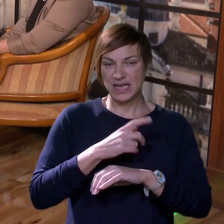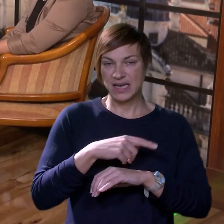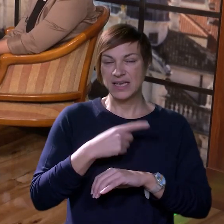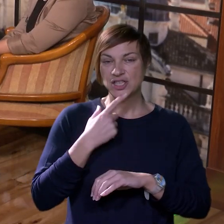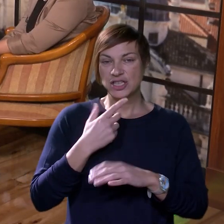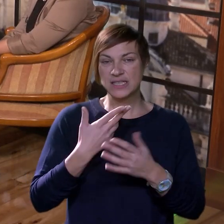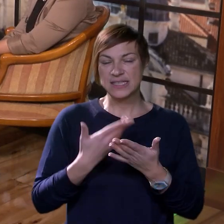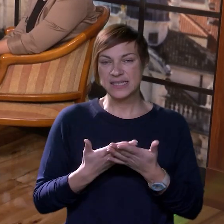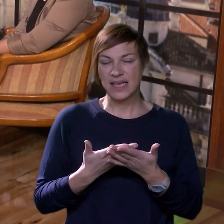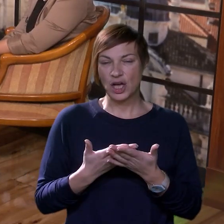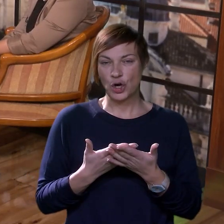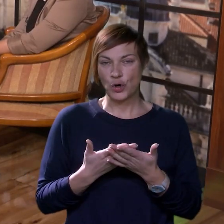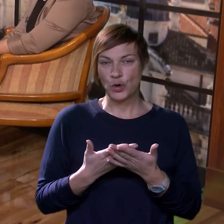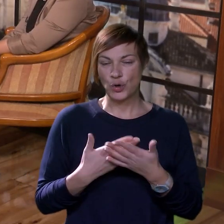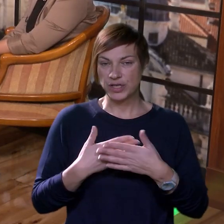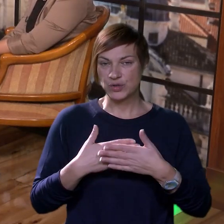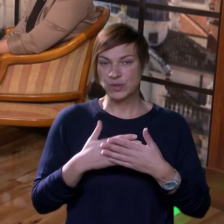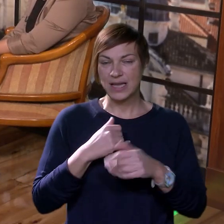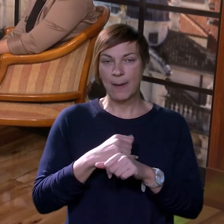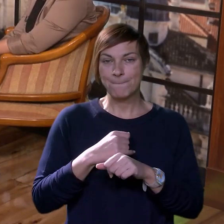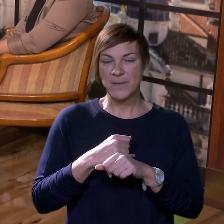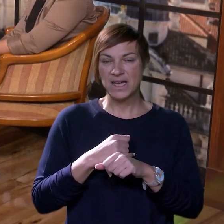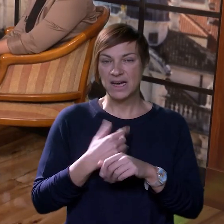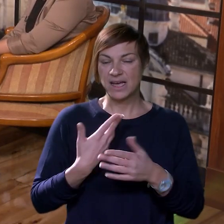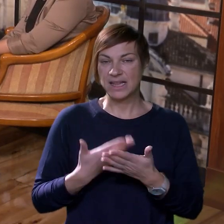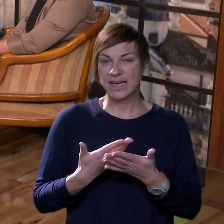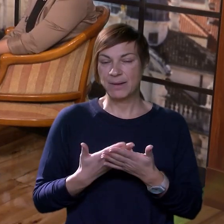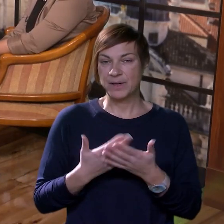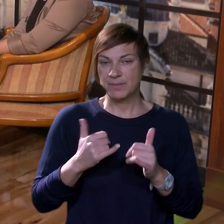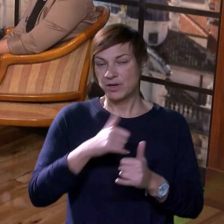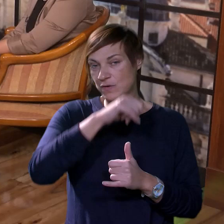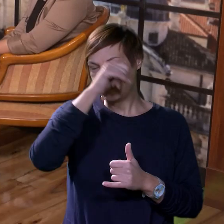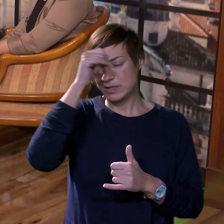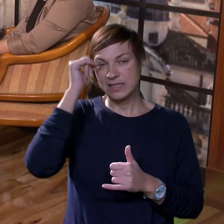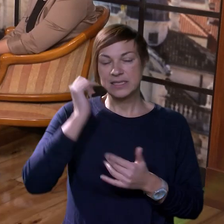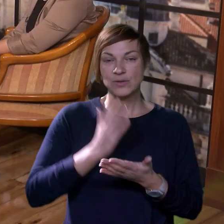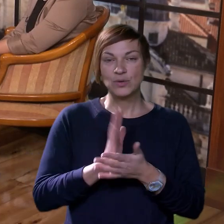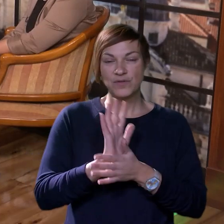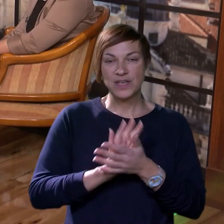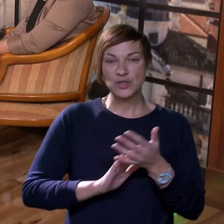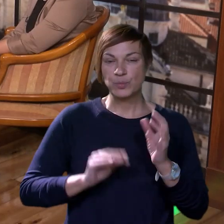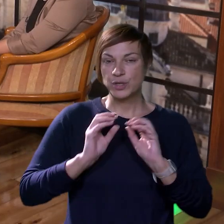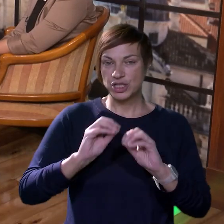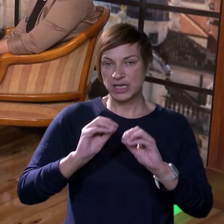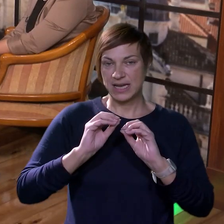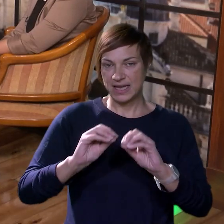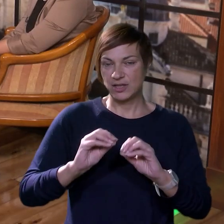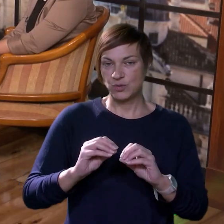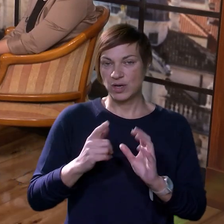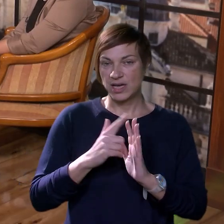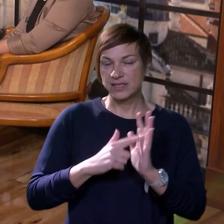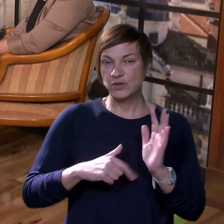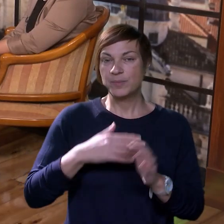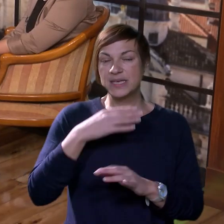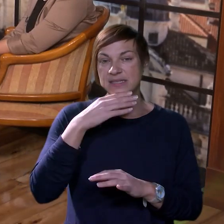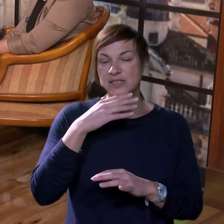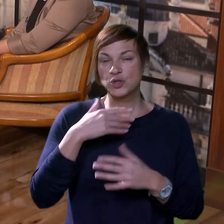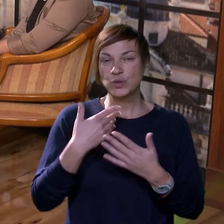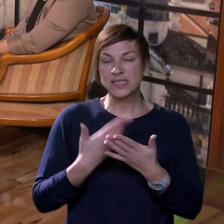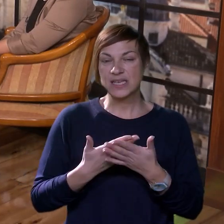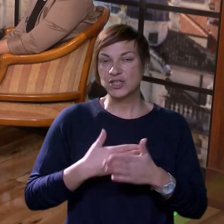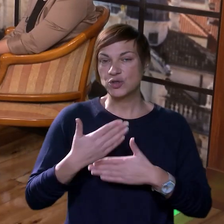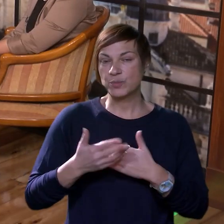2 liječnice, koje su s njima radile, na primjer, za ovu sezonu. One su već počele edukaciju u mjesecu sa